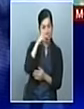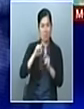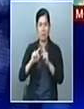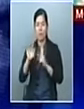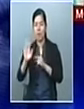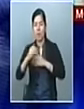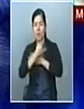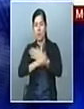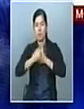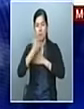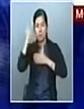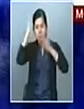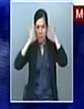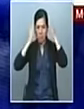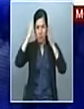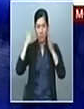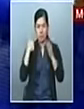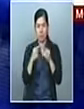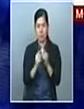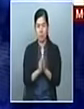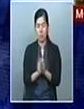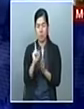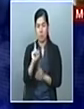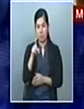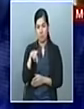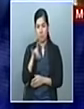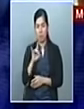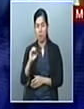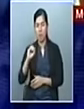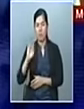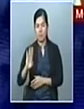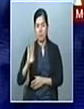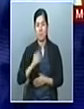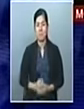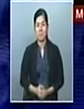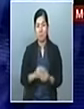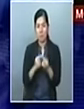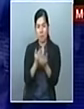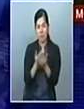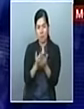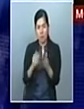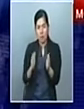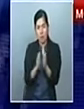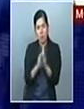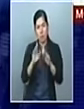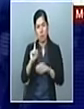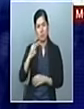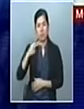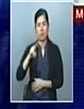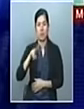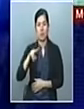นี่ยมีจำนวนสาขาทั้งสิ้นนะครับ 1,854 สาขานะครับมูลค่าตลาดรวมนะครับอยู่ที่ประมาณ 12,000 ล้